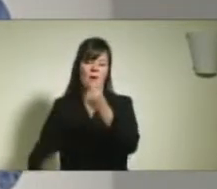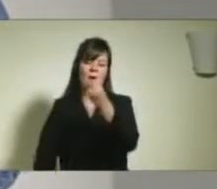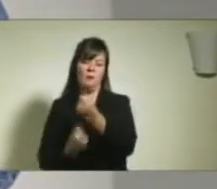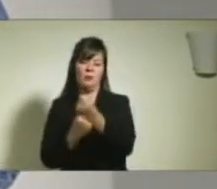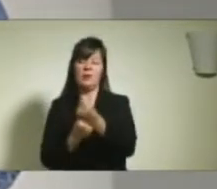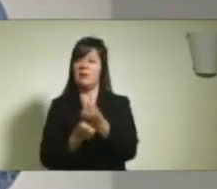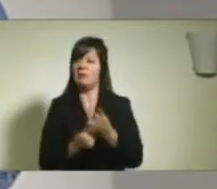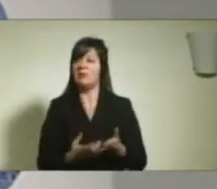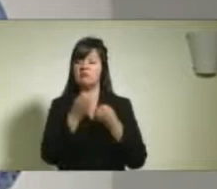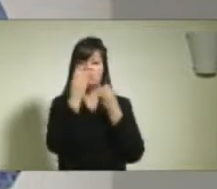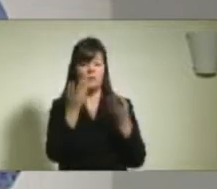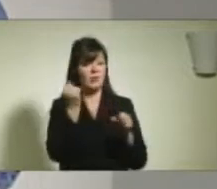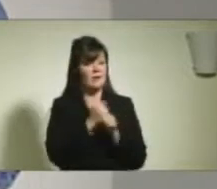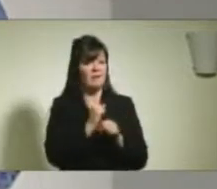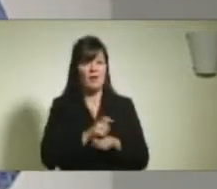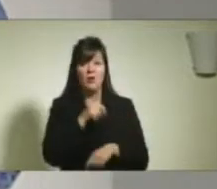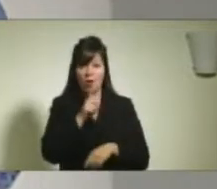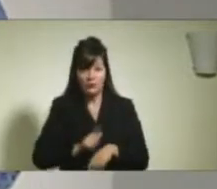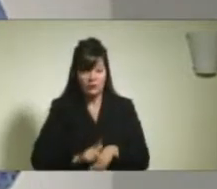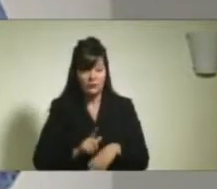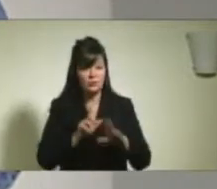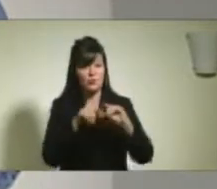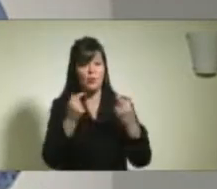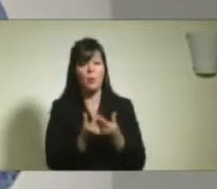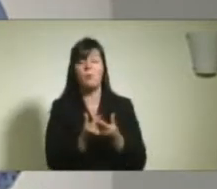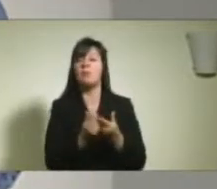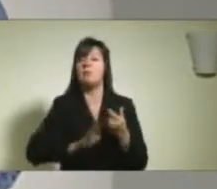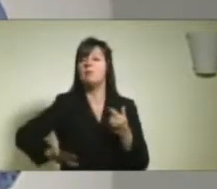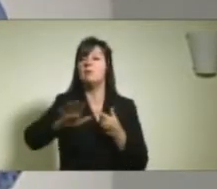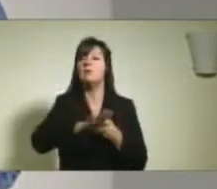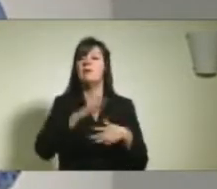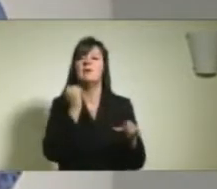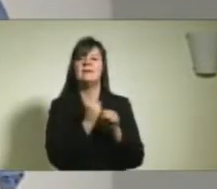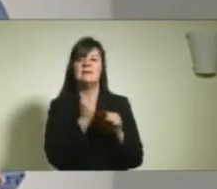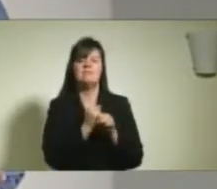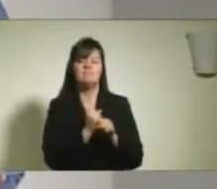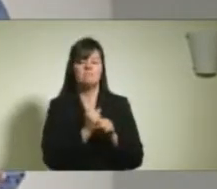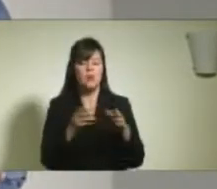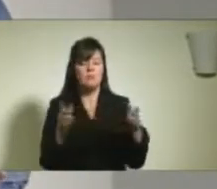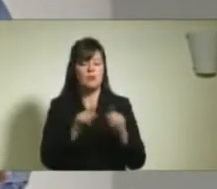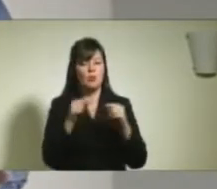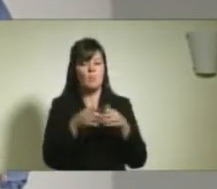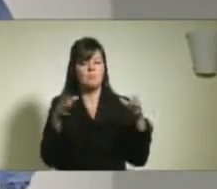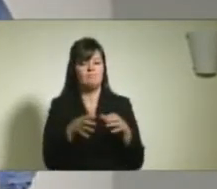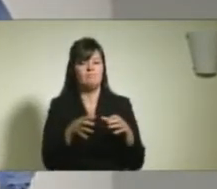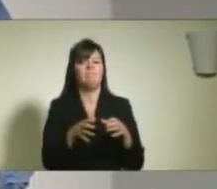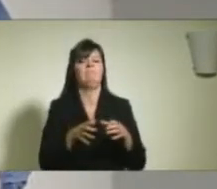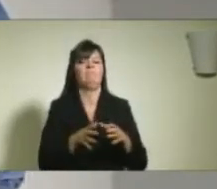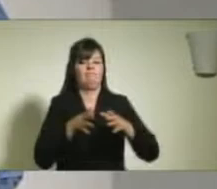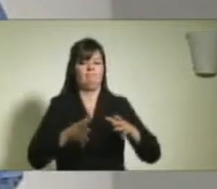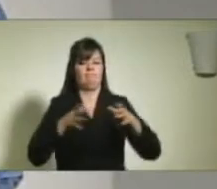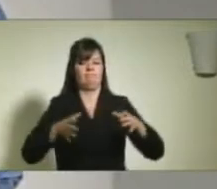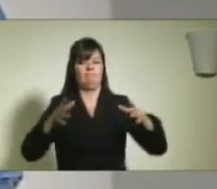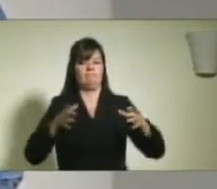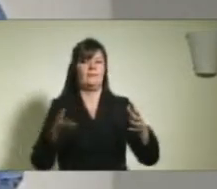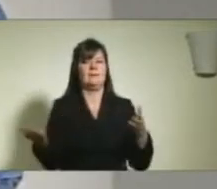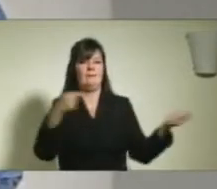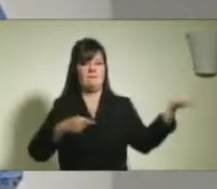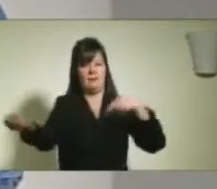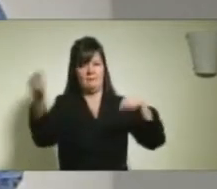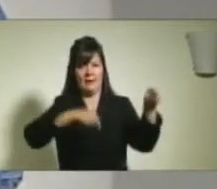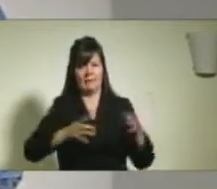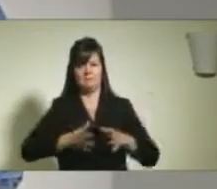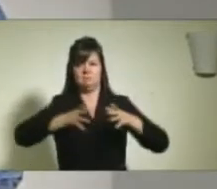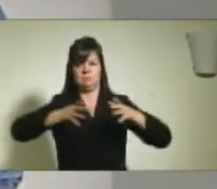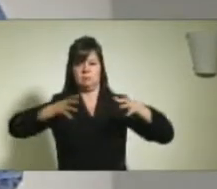des groupes à London. Nous essayons de travailler à la base pour élargir ce mouvement. Et ce n'est pas juste un enjeu